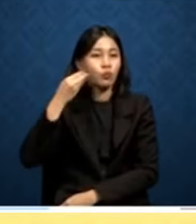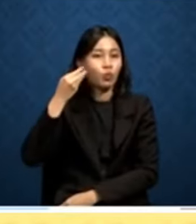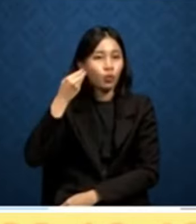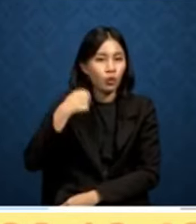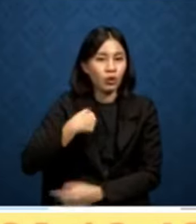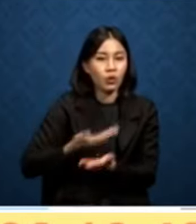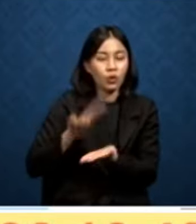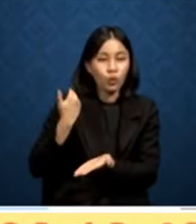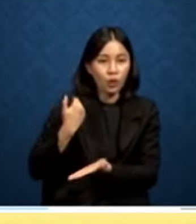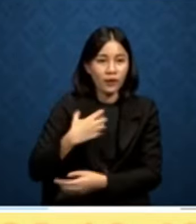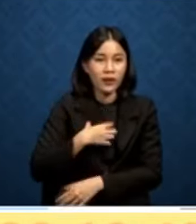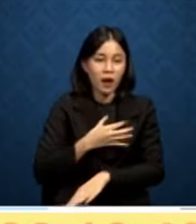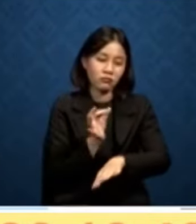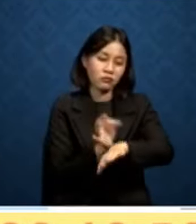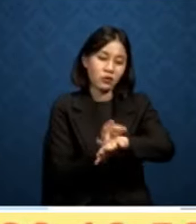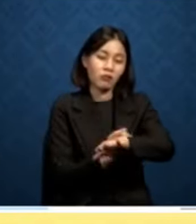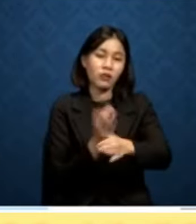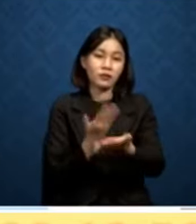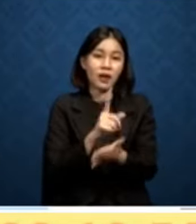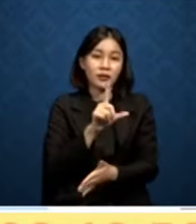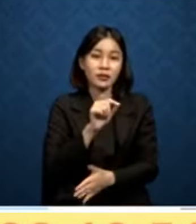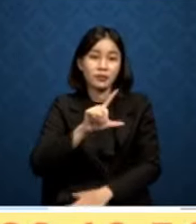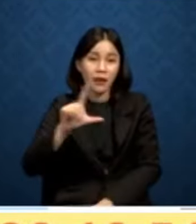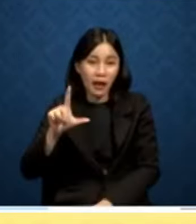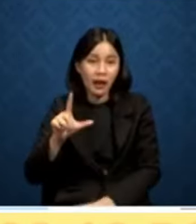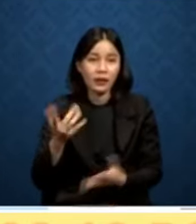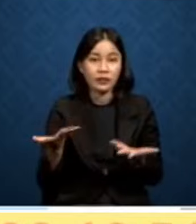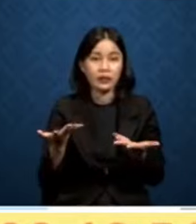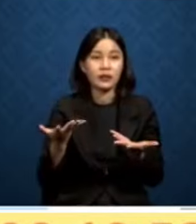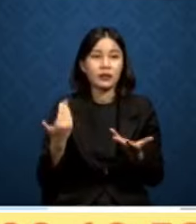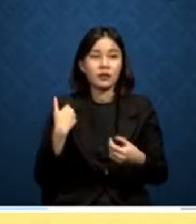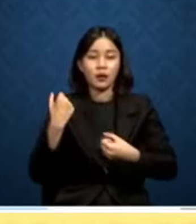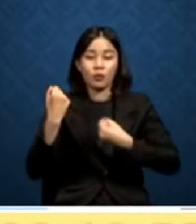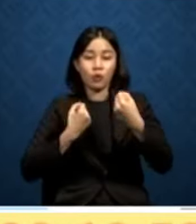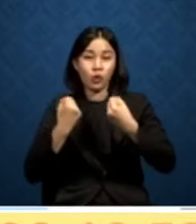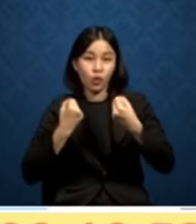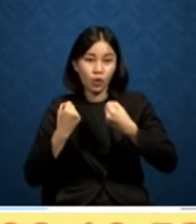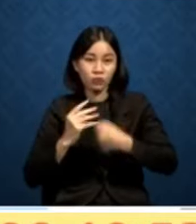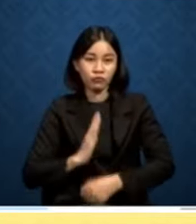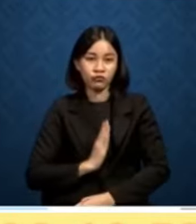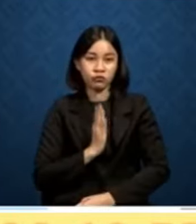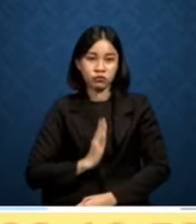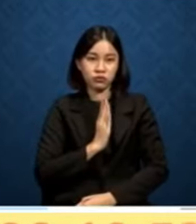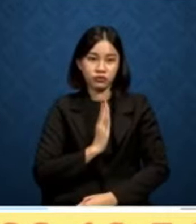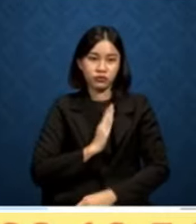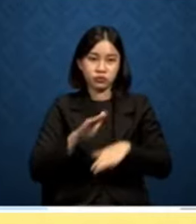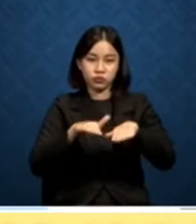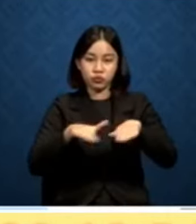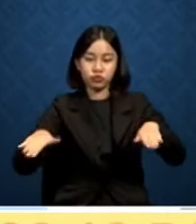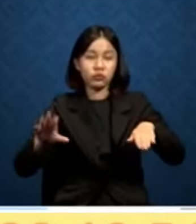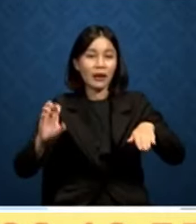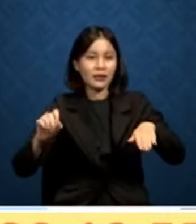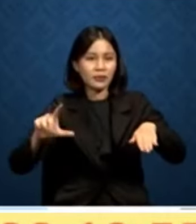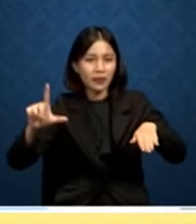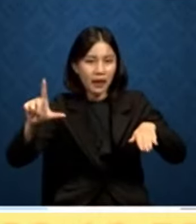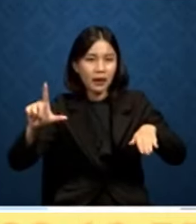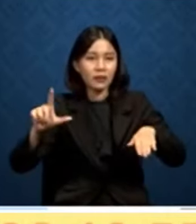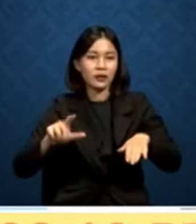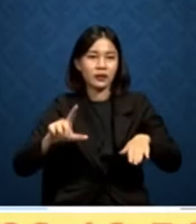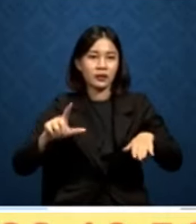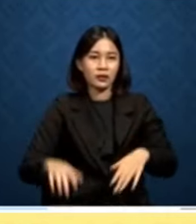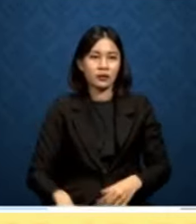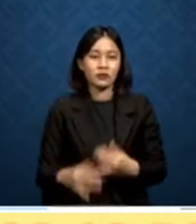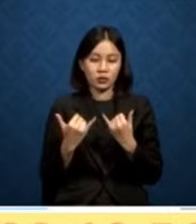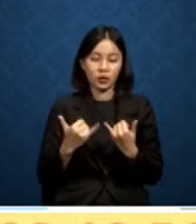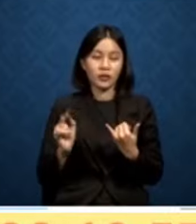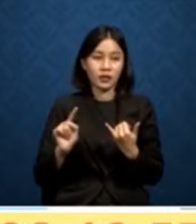ใส่นาฬิกา 20 ล้านมีรถซุปเปอคา 50 ล้านแล้็มาอวดรวยยงส